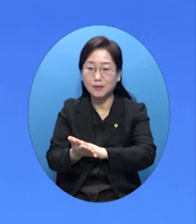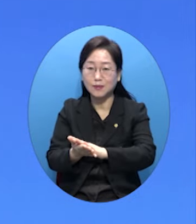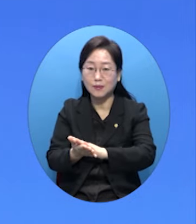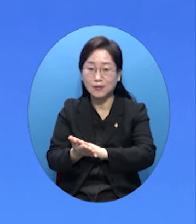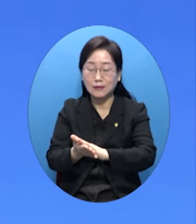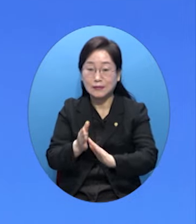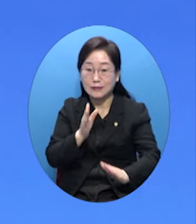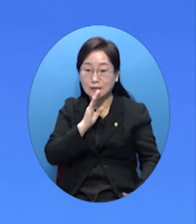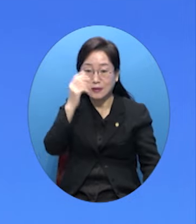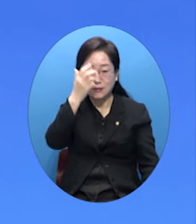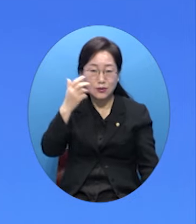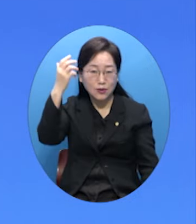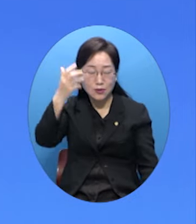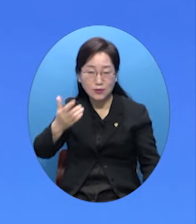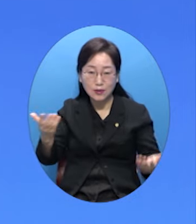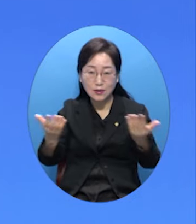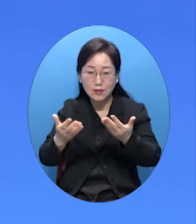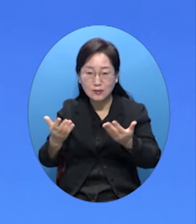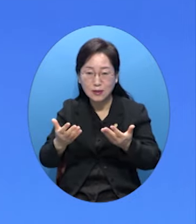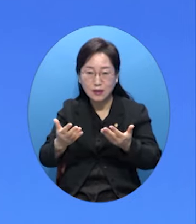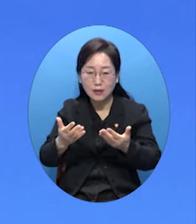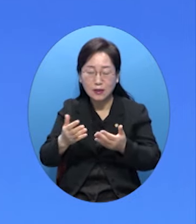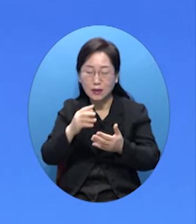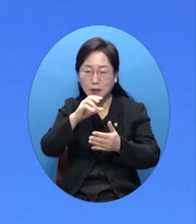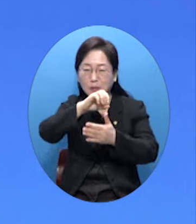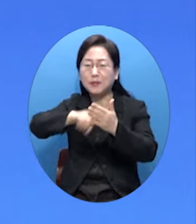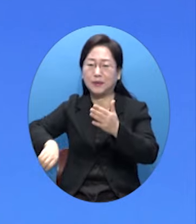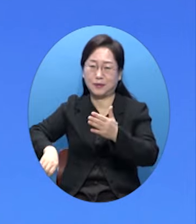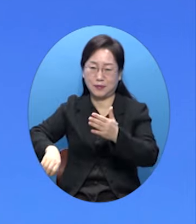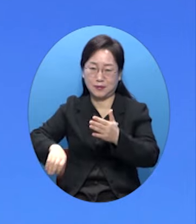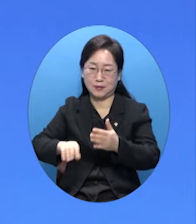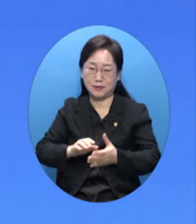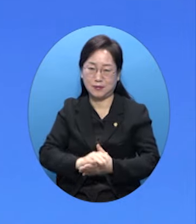체험적 성령의 역사에서 강조를 하지 않았습니다.